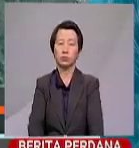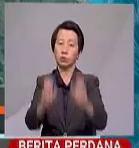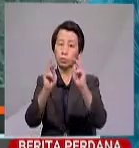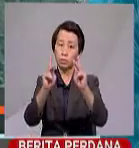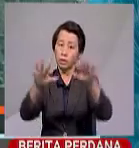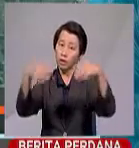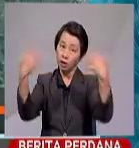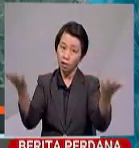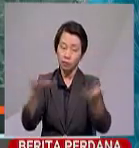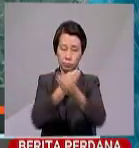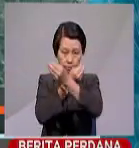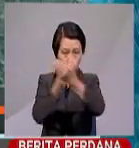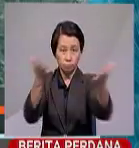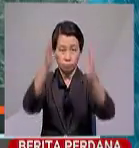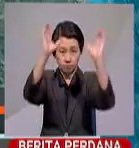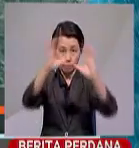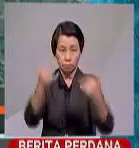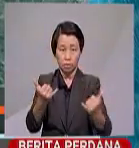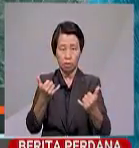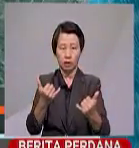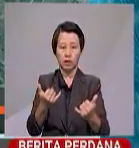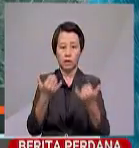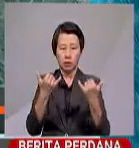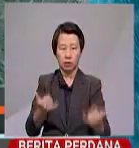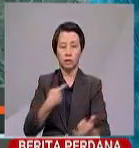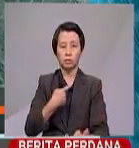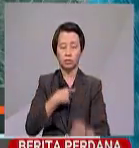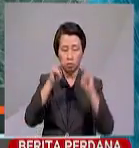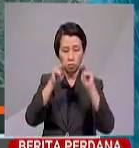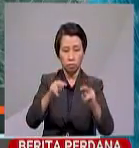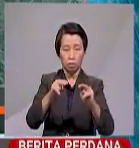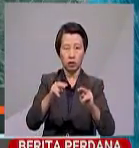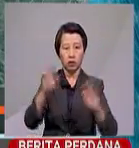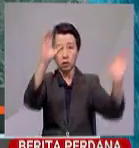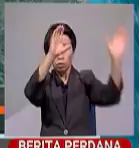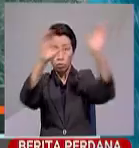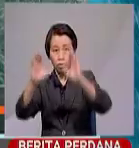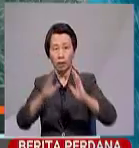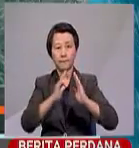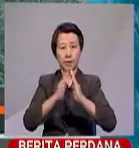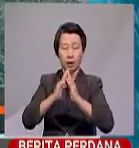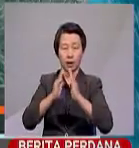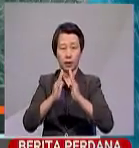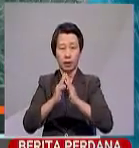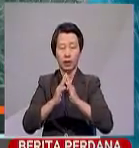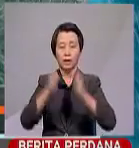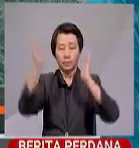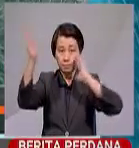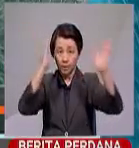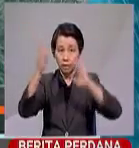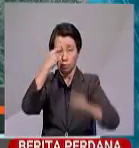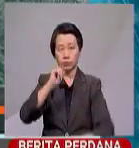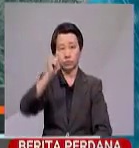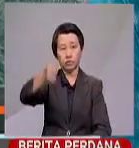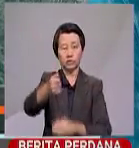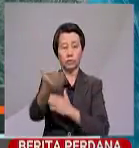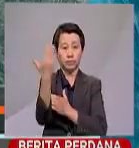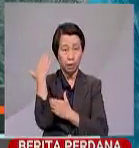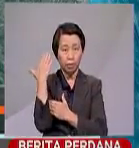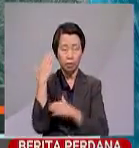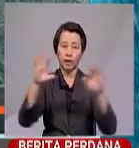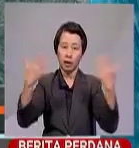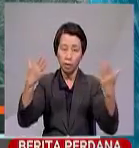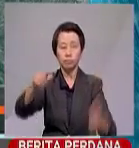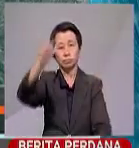sekian sahaja informasi cuaca pada malam ini sebelum berpisah. Kita ikuti tinjauan cuaca bagi bandar-bandar utama di Malaysia untuk pagi nanti.